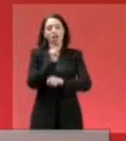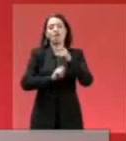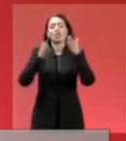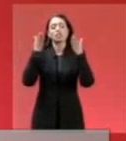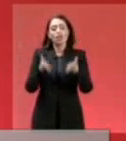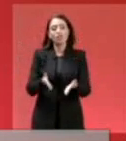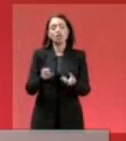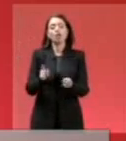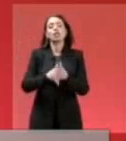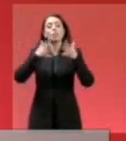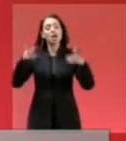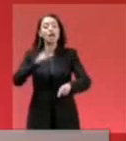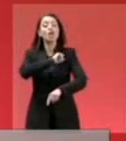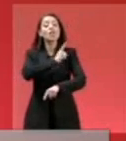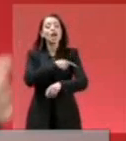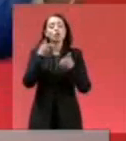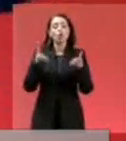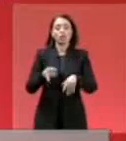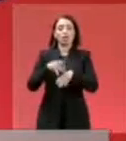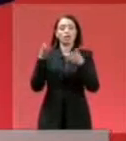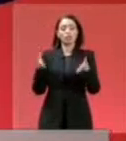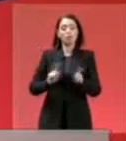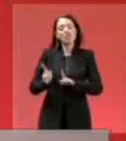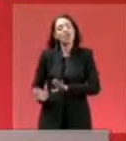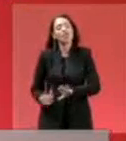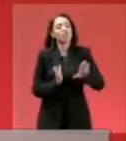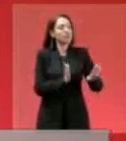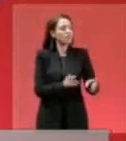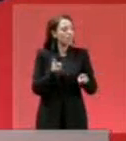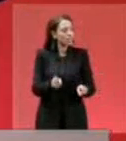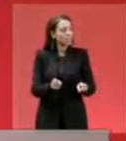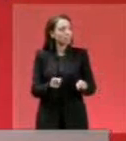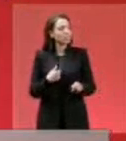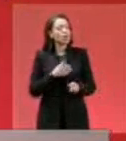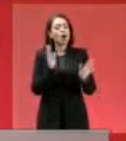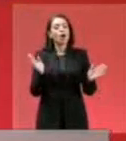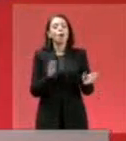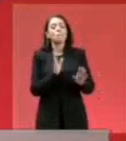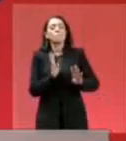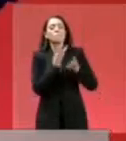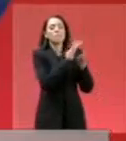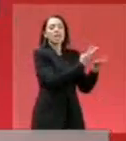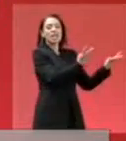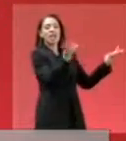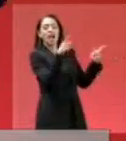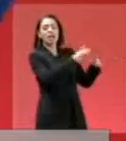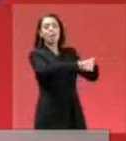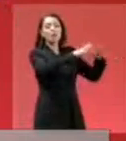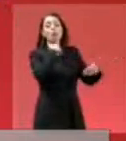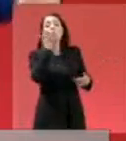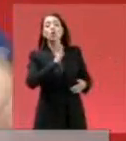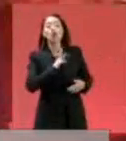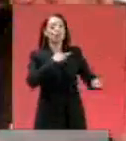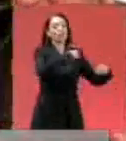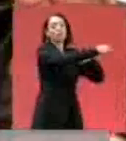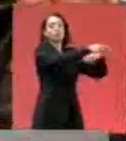αυτή τη νέα δυνατότητα που της δίνουμε και δεν θα αφήσει για πολύ καιρό ακόμα κάγκελα στην παραλία να μην μπορούν οι πολίτες